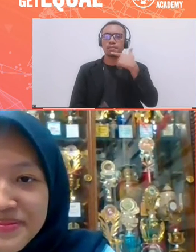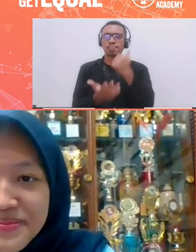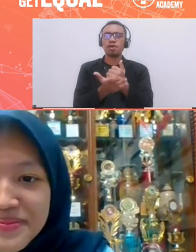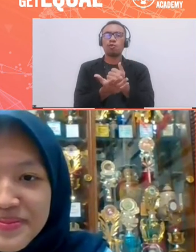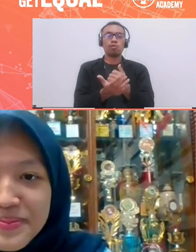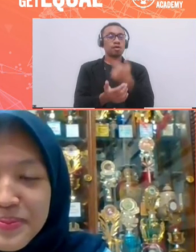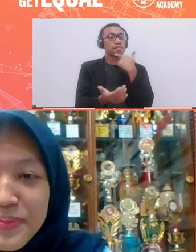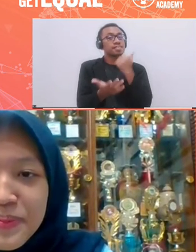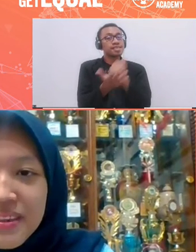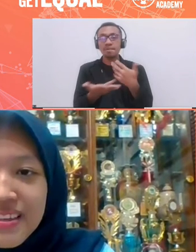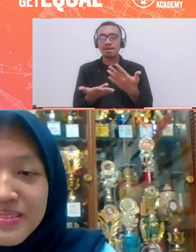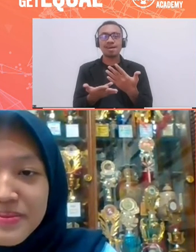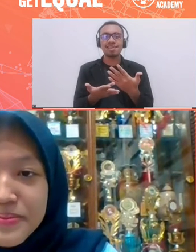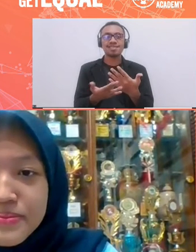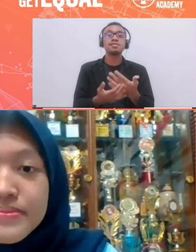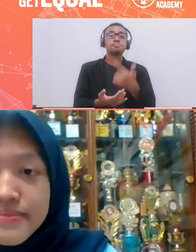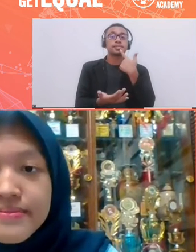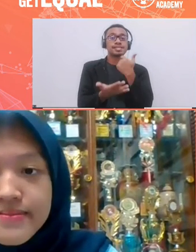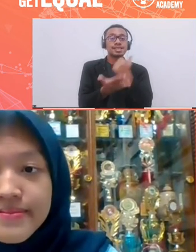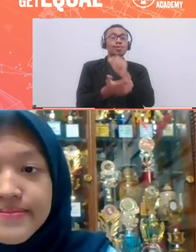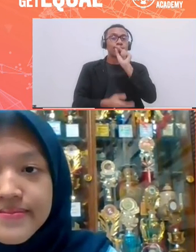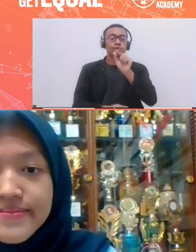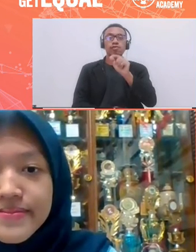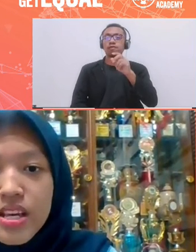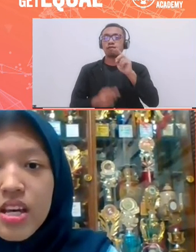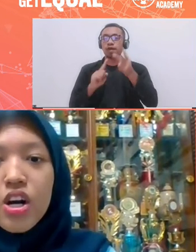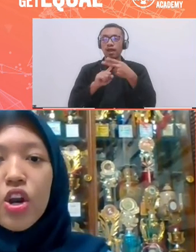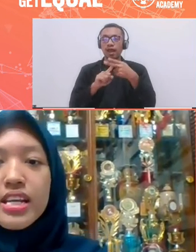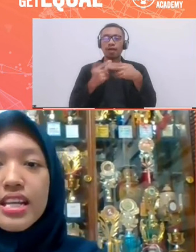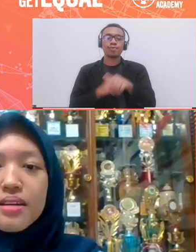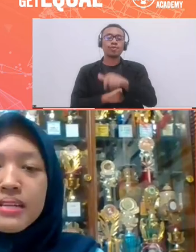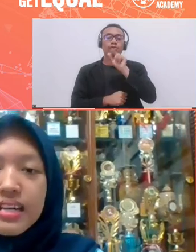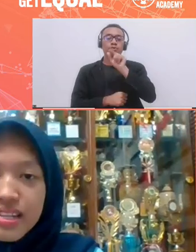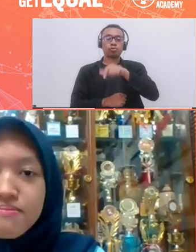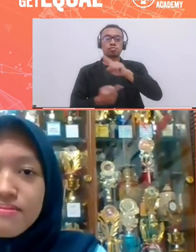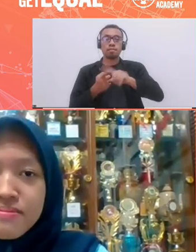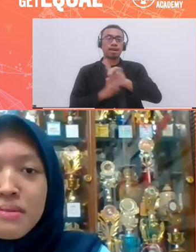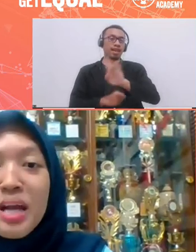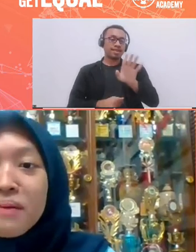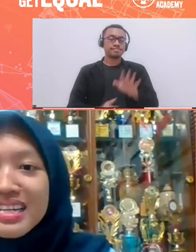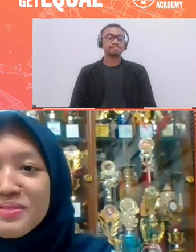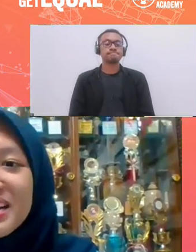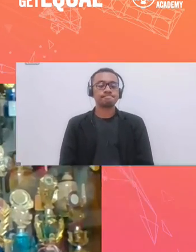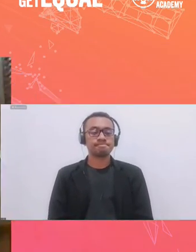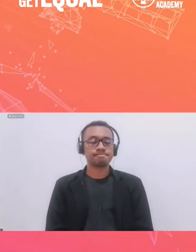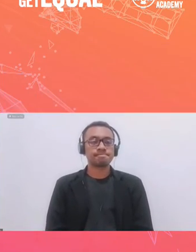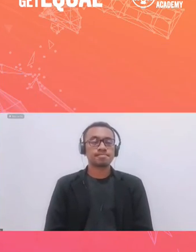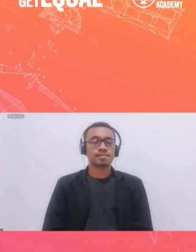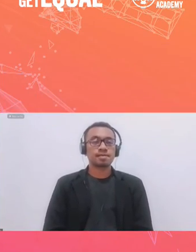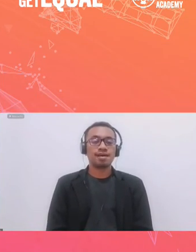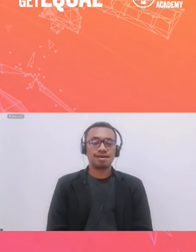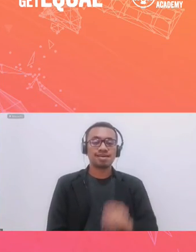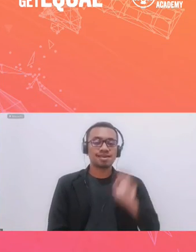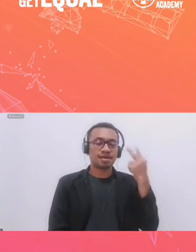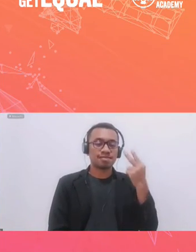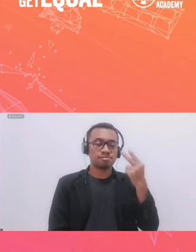sih dari Mbak Najwa Shihab buat Fayana dan mungkin teman-teman perempuan lainnya? Kalau dari kemarin, banyak banget sebenarnya pelajaran yang